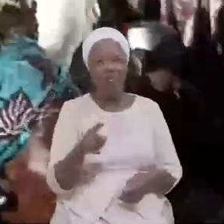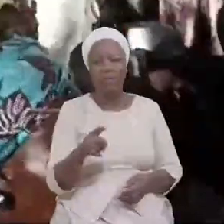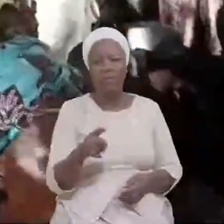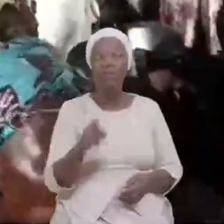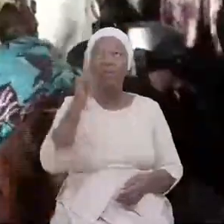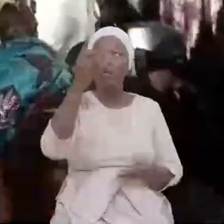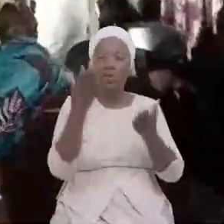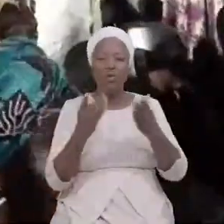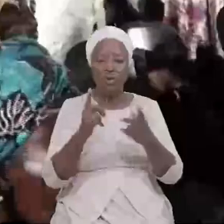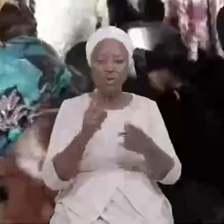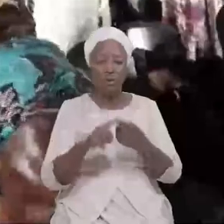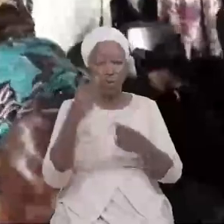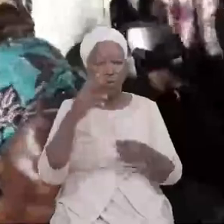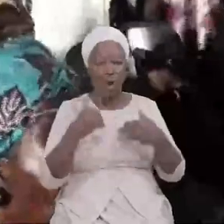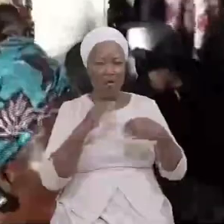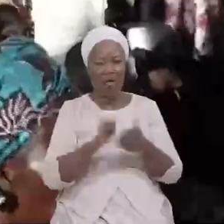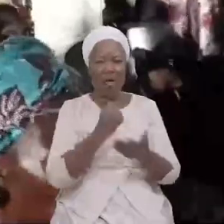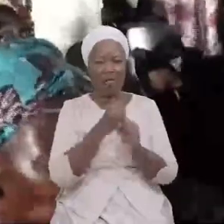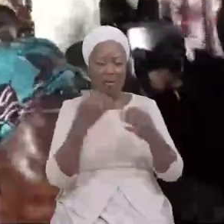Il veut que tu aies ce salut.